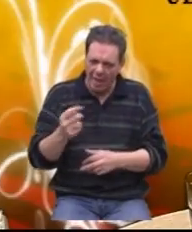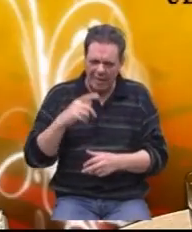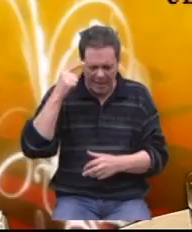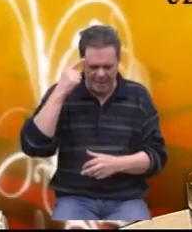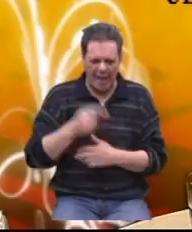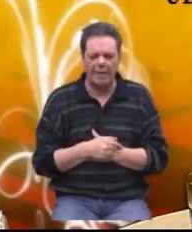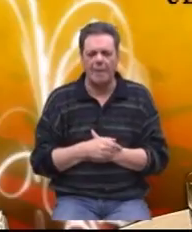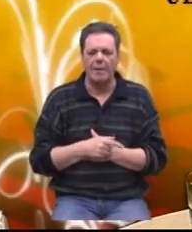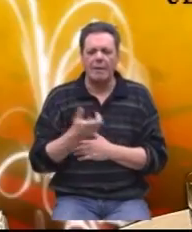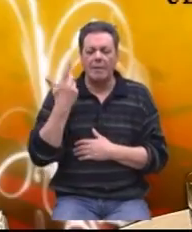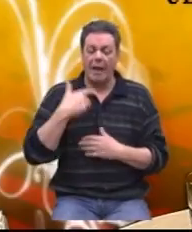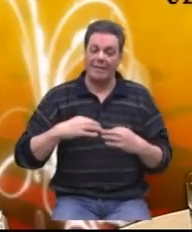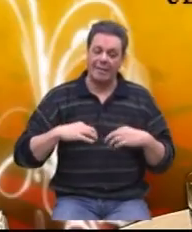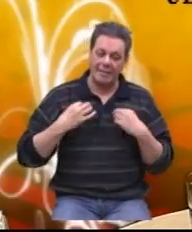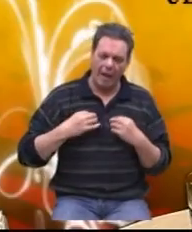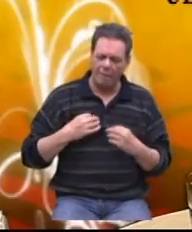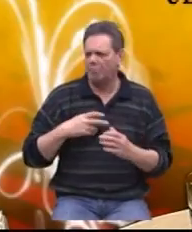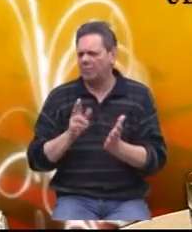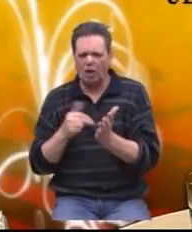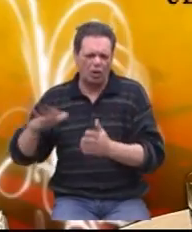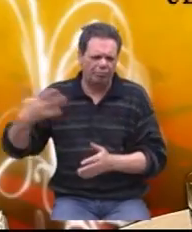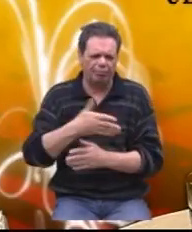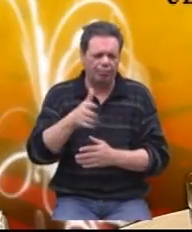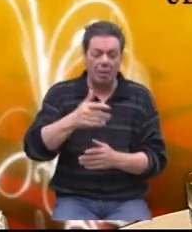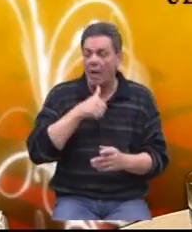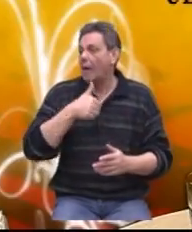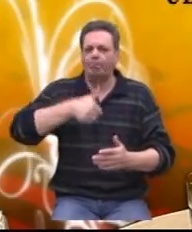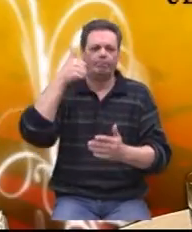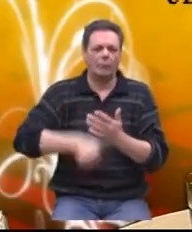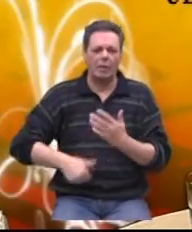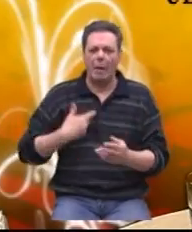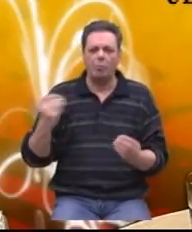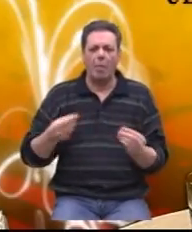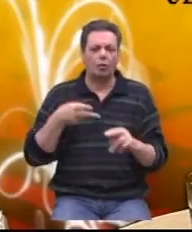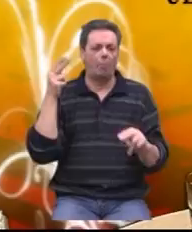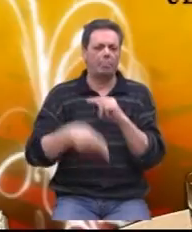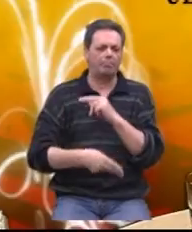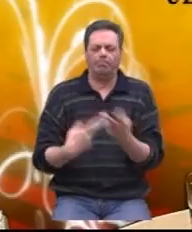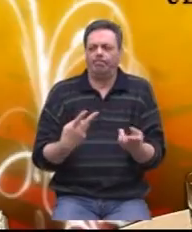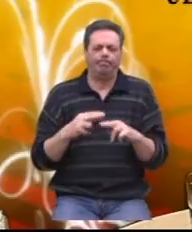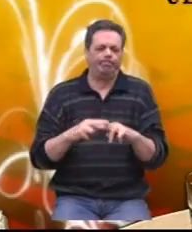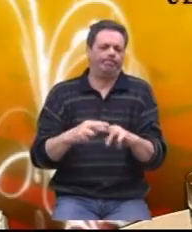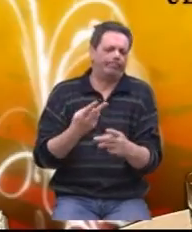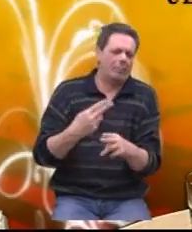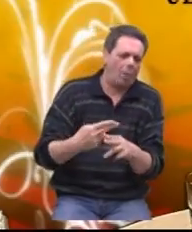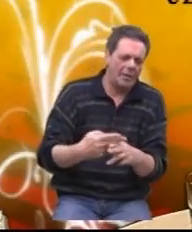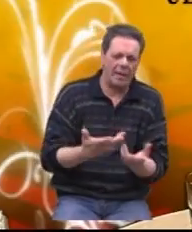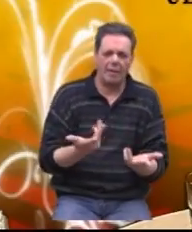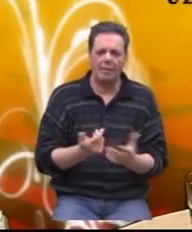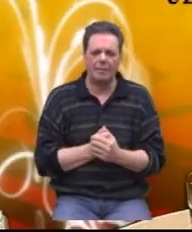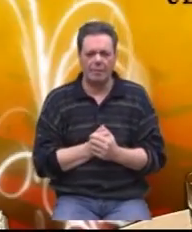Jer danas si zdrav, juriš, trčiš i najedanput te nešto presječe, razboliš se i ti